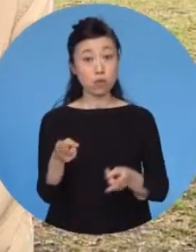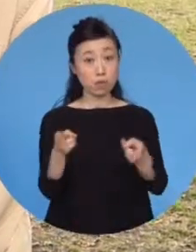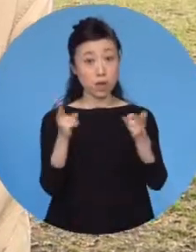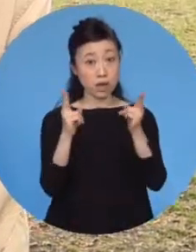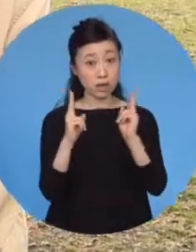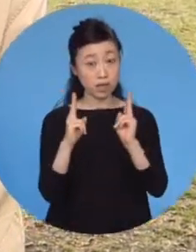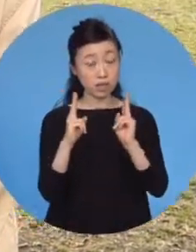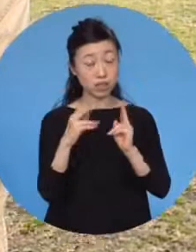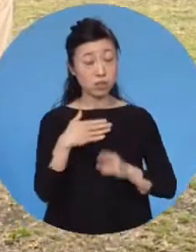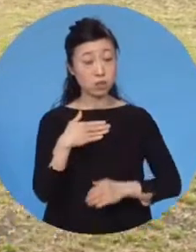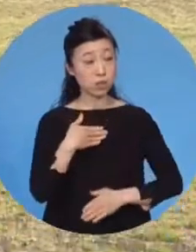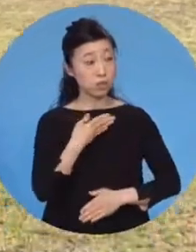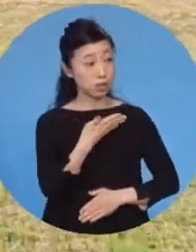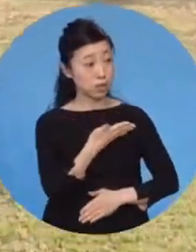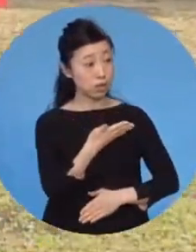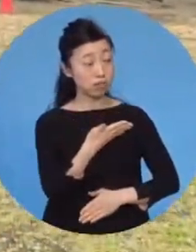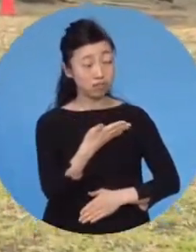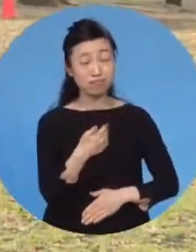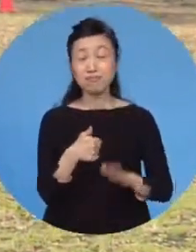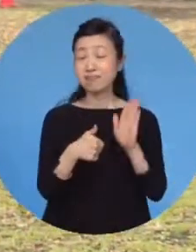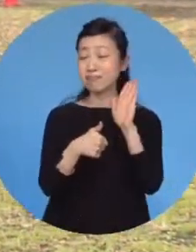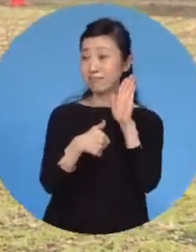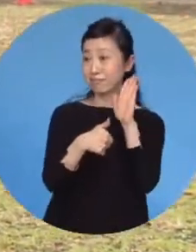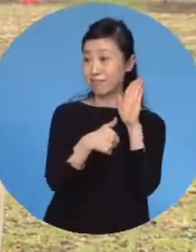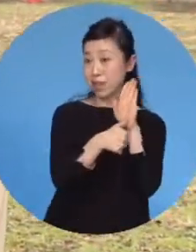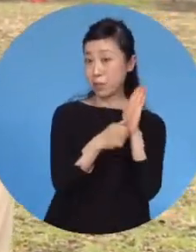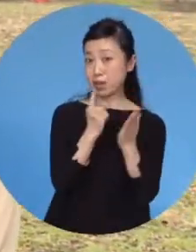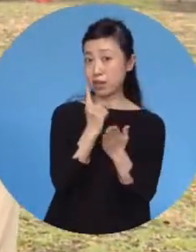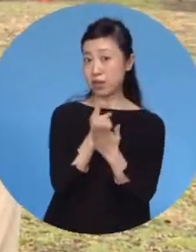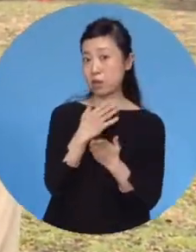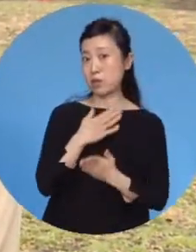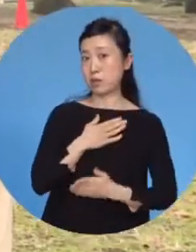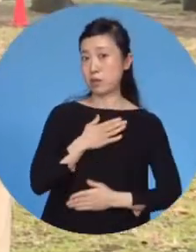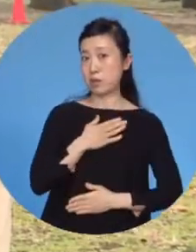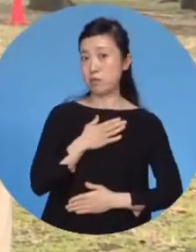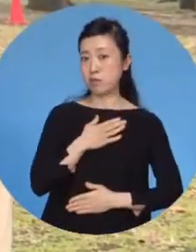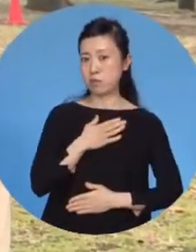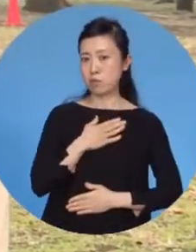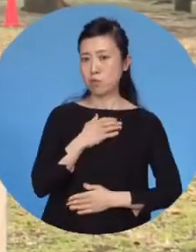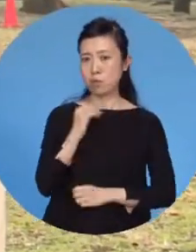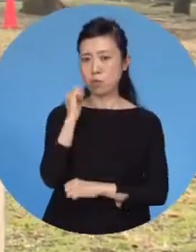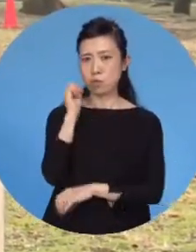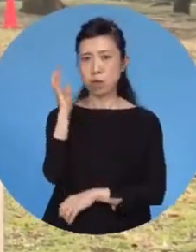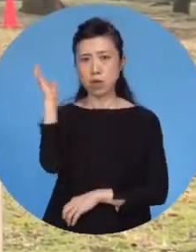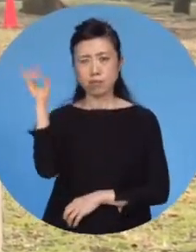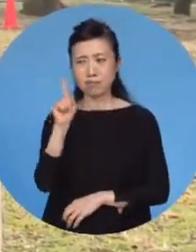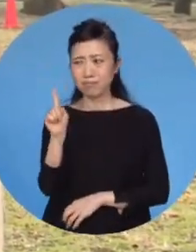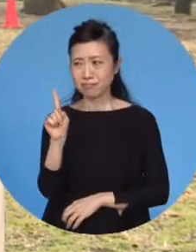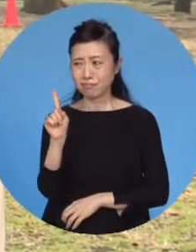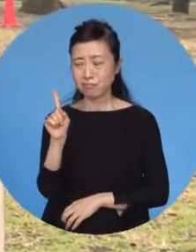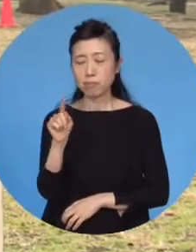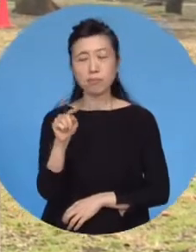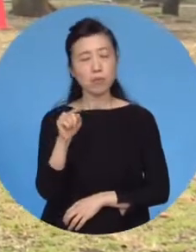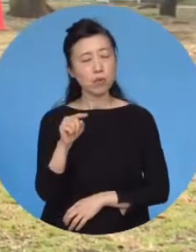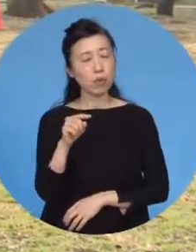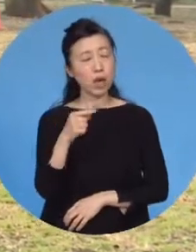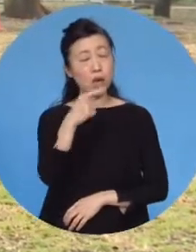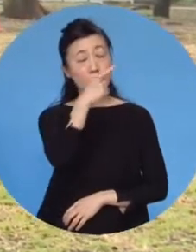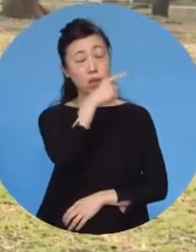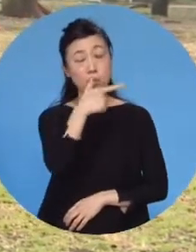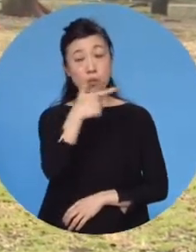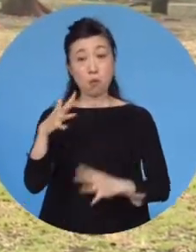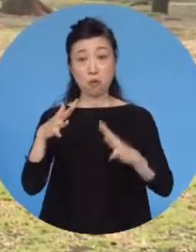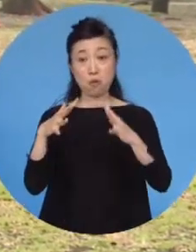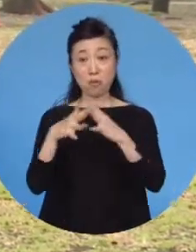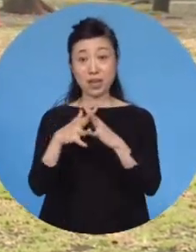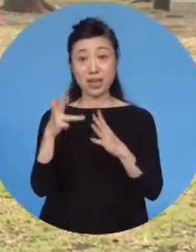前橋という橋をご存知ですか？ 名前は知ってます。 どんな由来があると思いますか？ やはりここは大